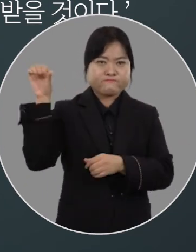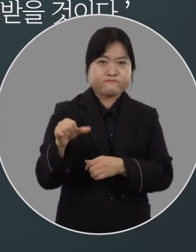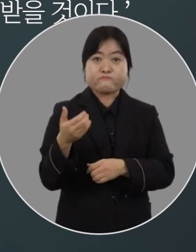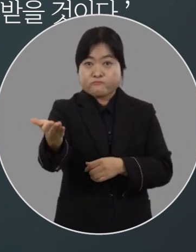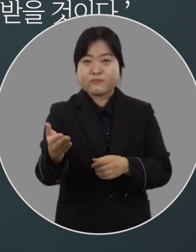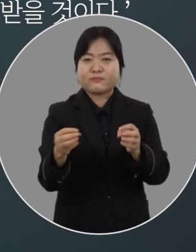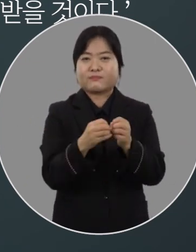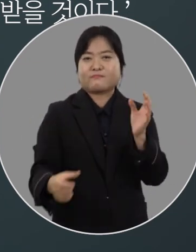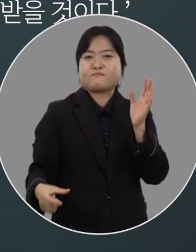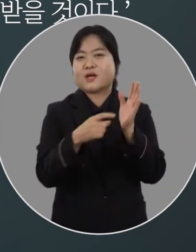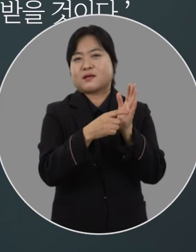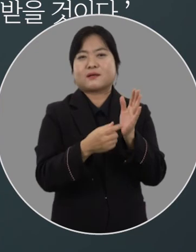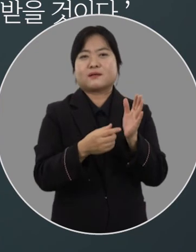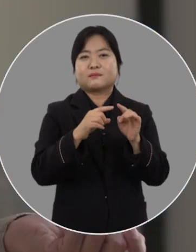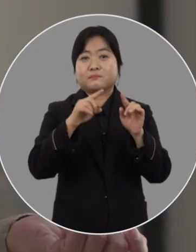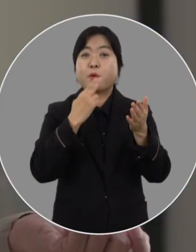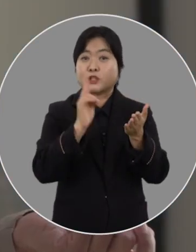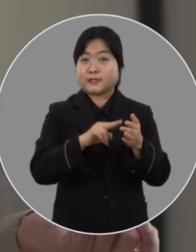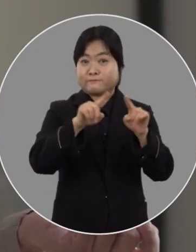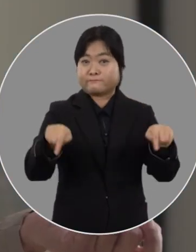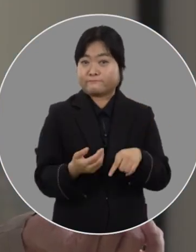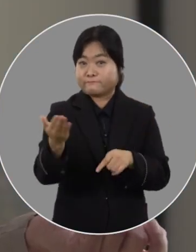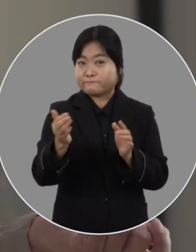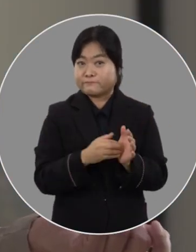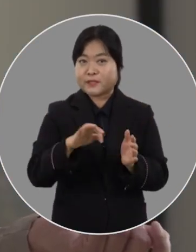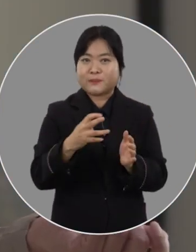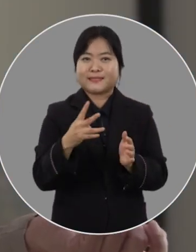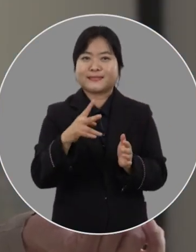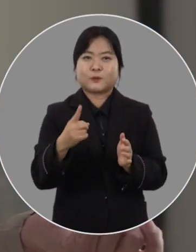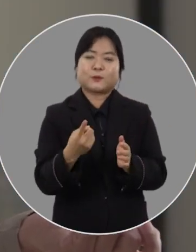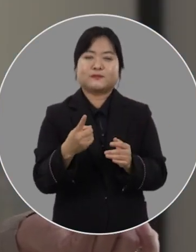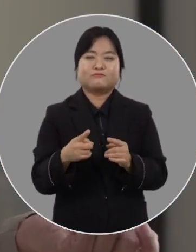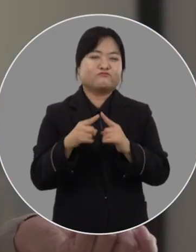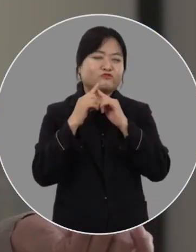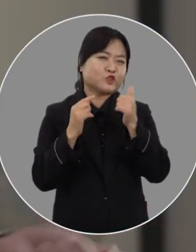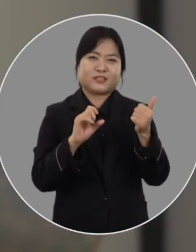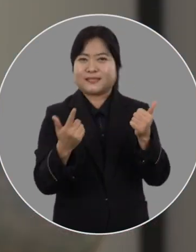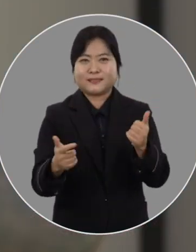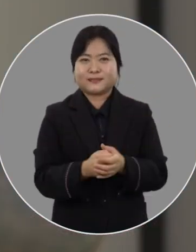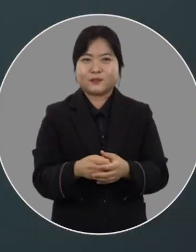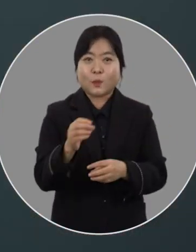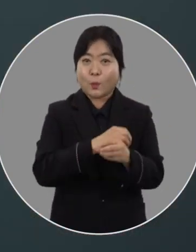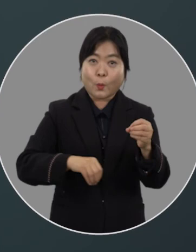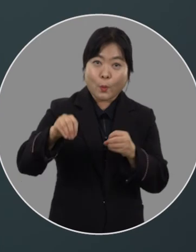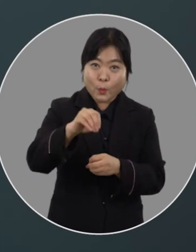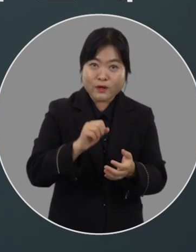받을 것이다 라는 편지를 써주게 됩니다. 프란치스코 성인은 결코 순교되지 못했고요.